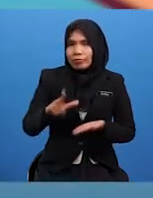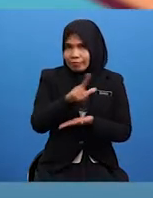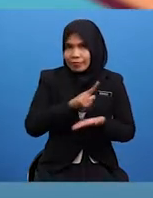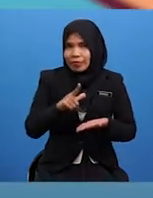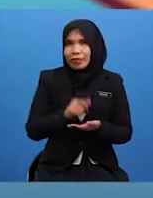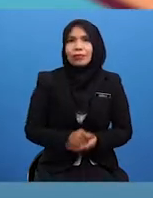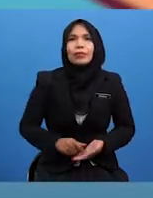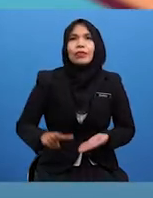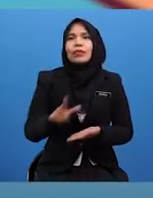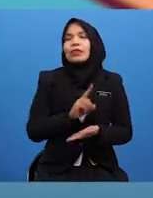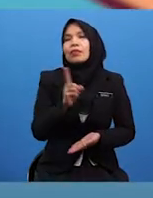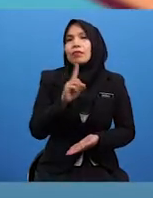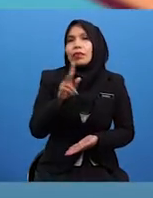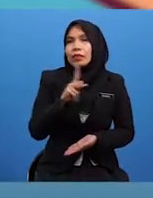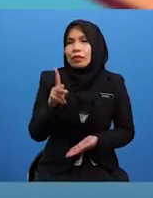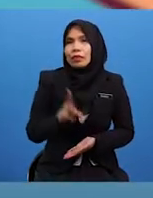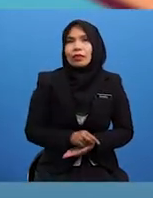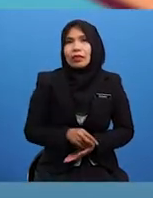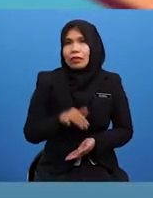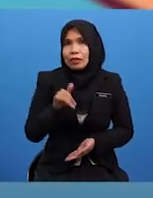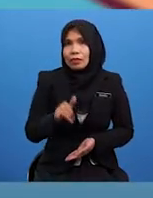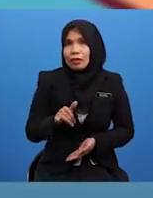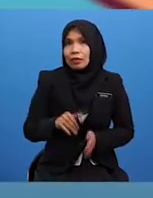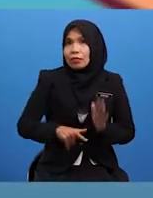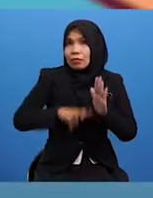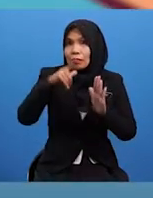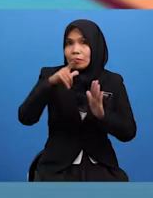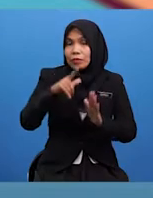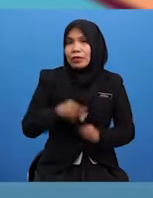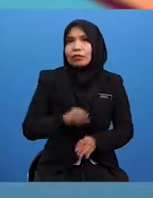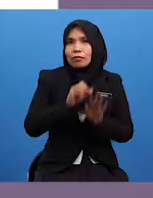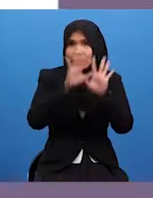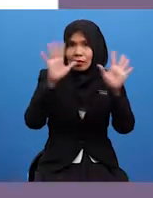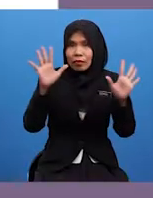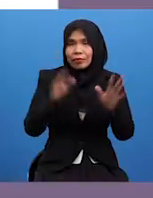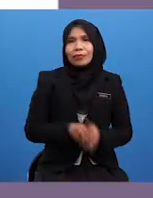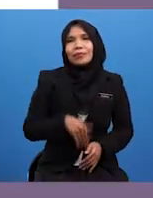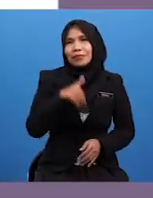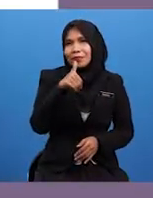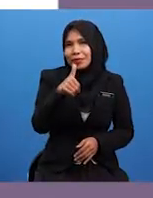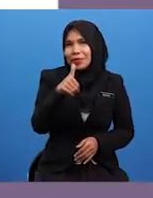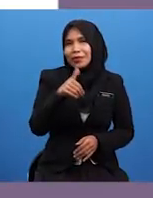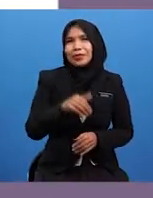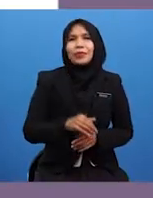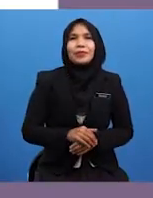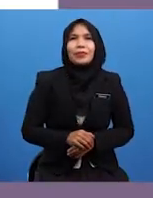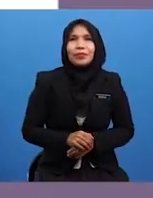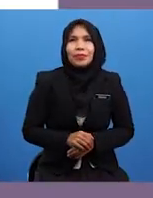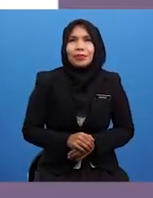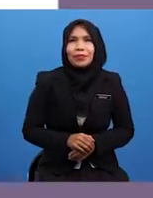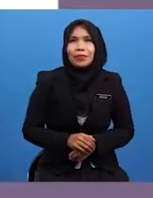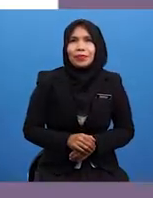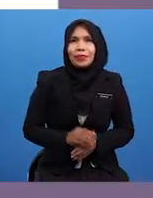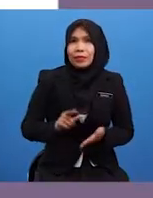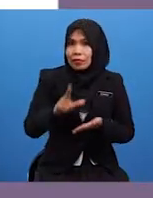Litar manakah yang menghasilkan nyalaan mentol yang lebih cerah? Bagus! Litar selari menghasilkan kecerahan mentol